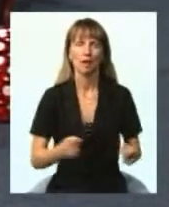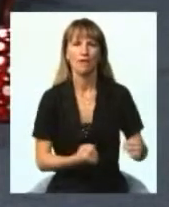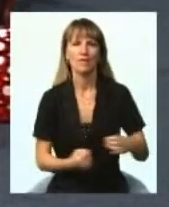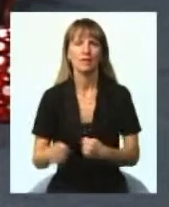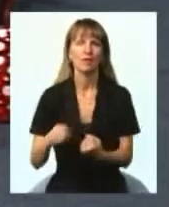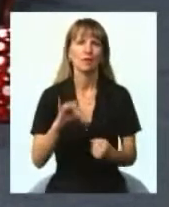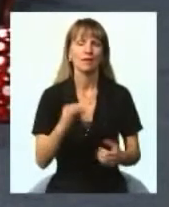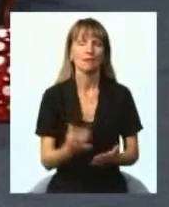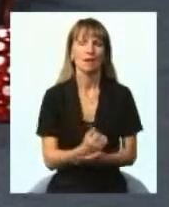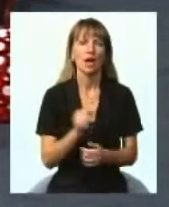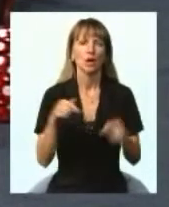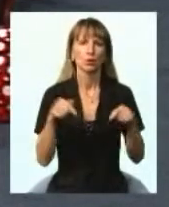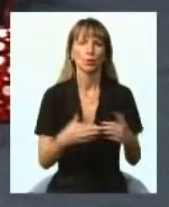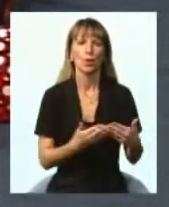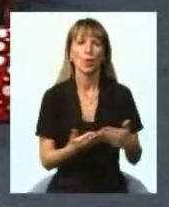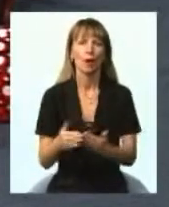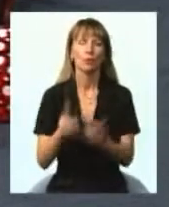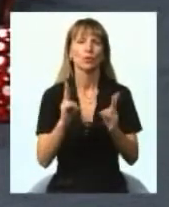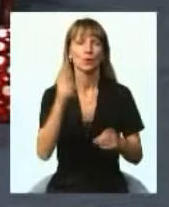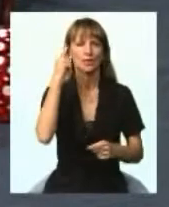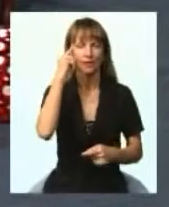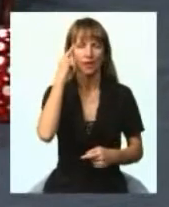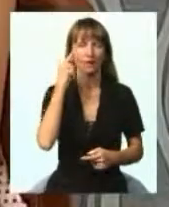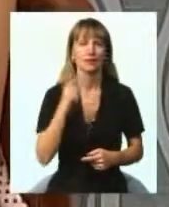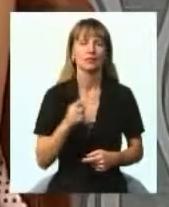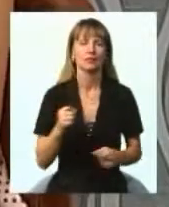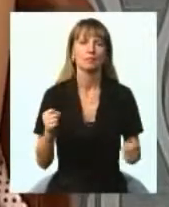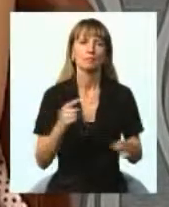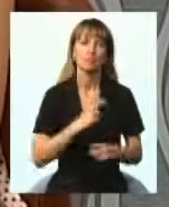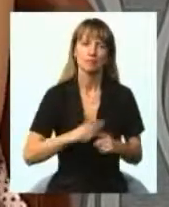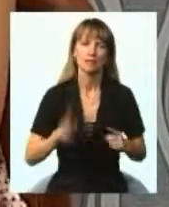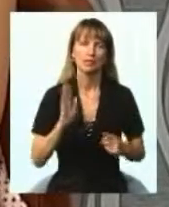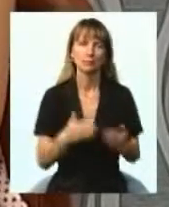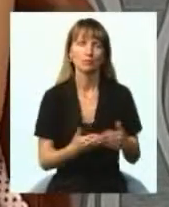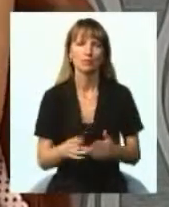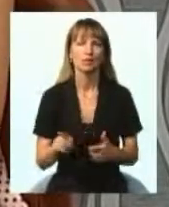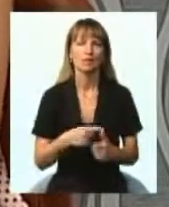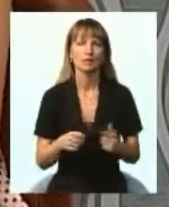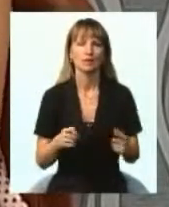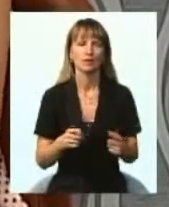і виграти. А тут корабель, хто знає там, і швидко він буде плисти, там, не